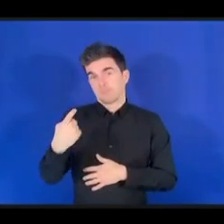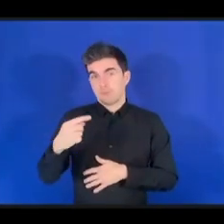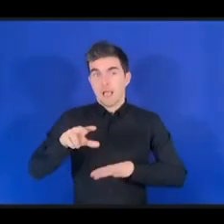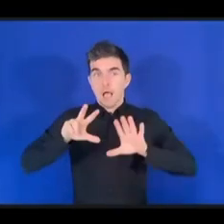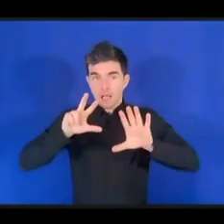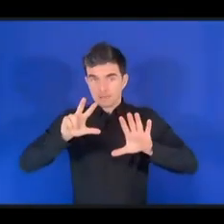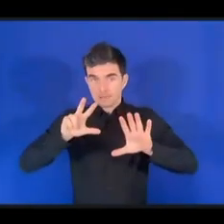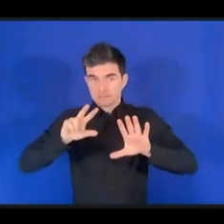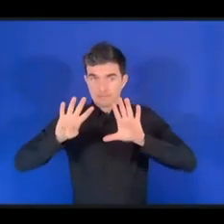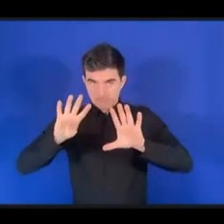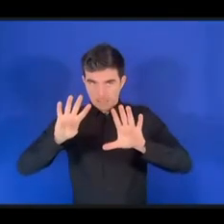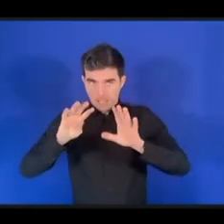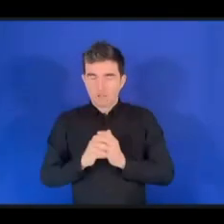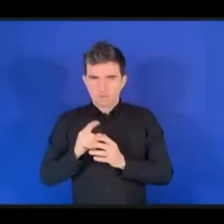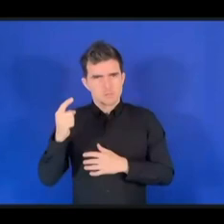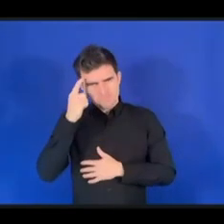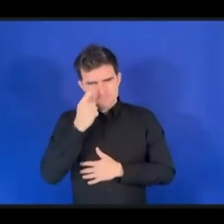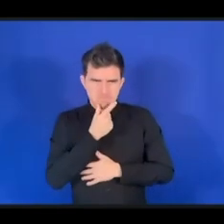擎，